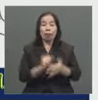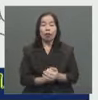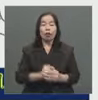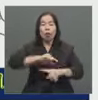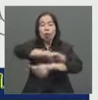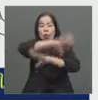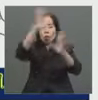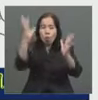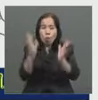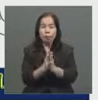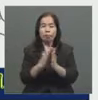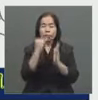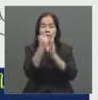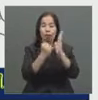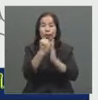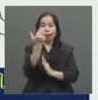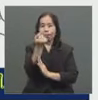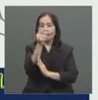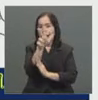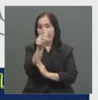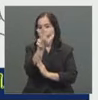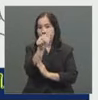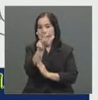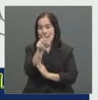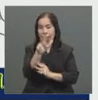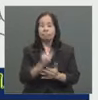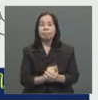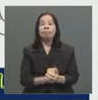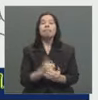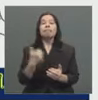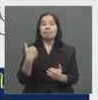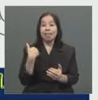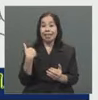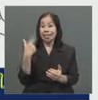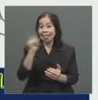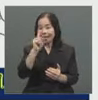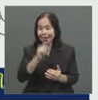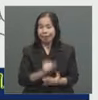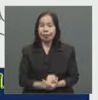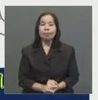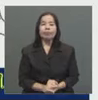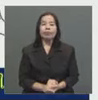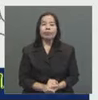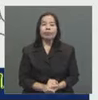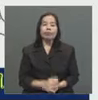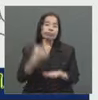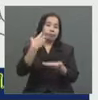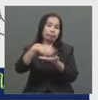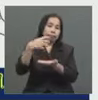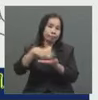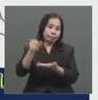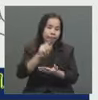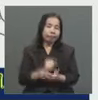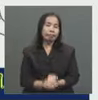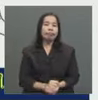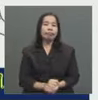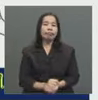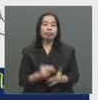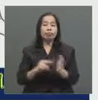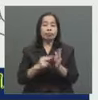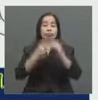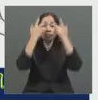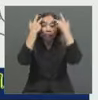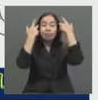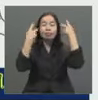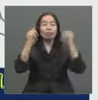วมแล้ว13จังหวัดนี้ที่ต้องมีตัวเลขนี้นะครับนำเรียนว่าเป็นการบูรณาการอย่างที่ท่านนาย